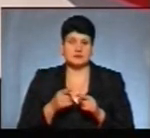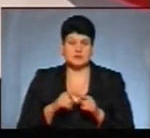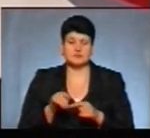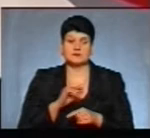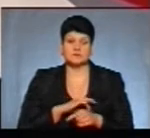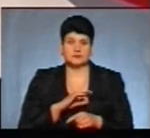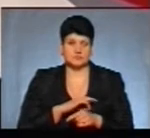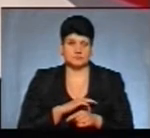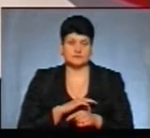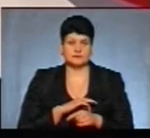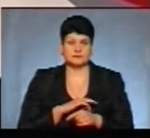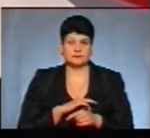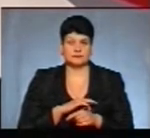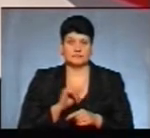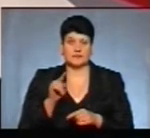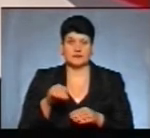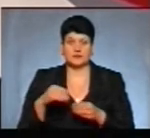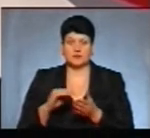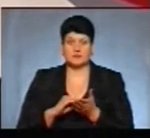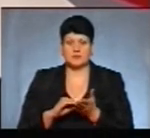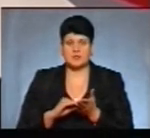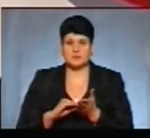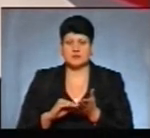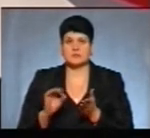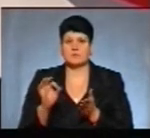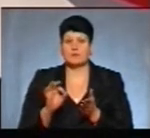застосовується, і там видають приписи про,